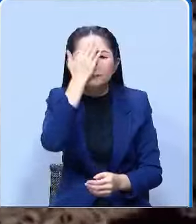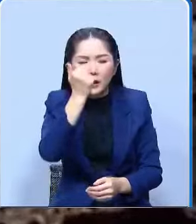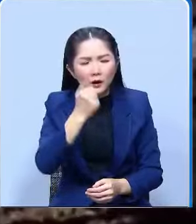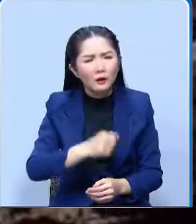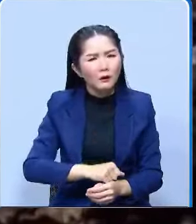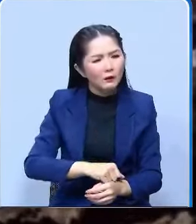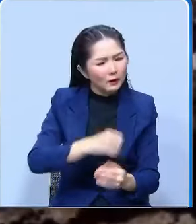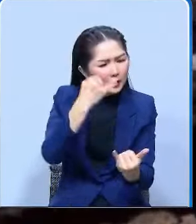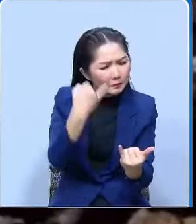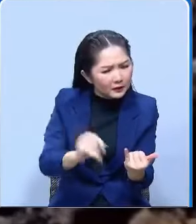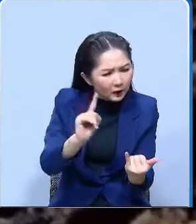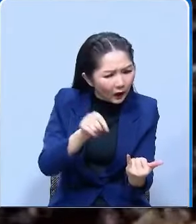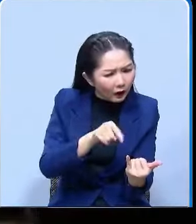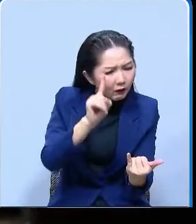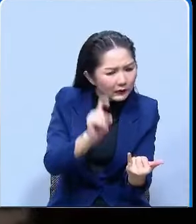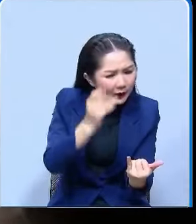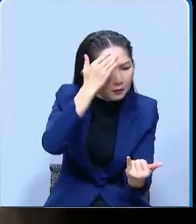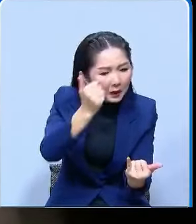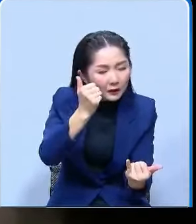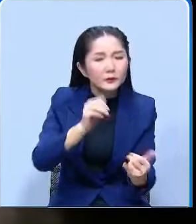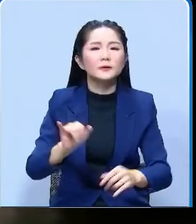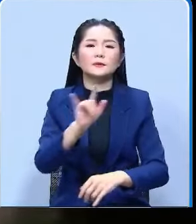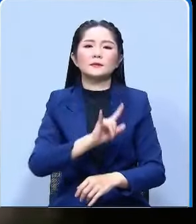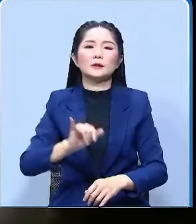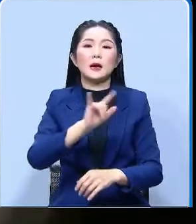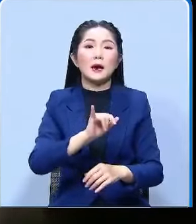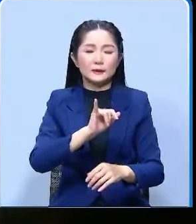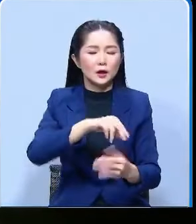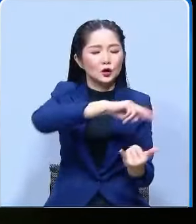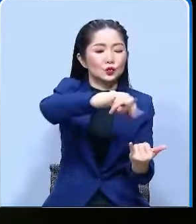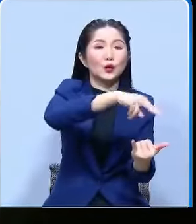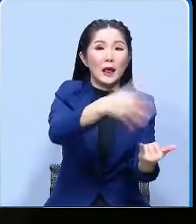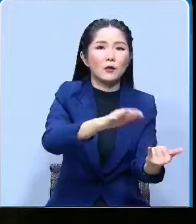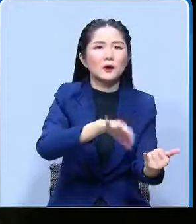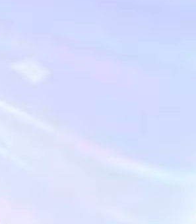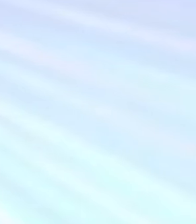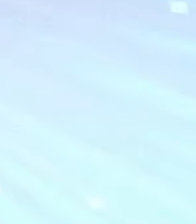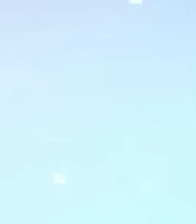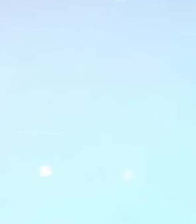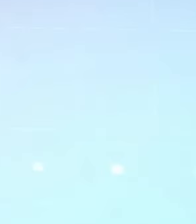เสียชีวิตอีกครั้งหนึ่งก่อนให้ญาติมารับศพไปประกอบพิธีทางศาสนากันต่อไปค่ะ